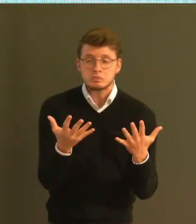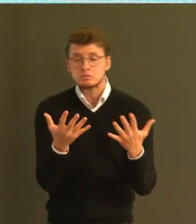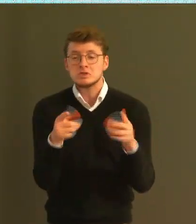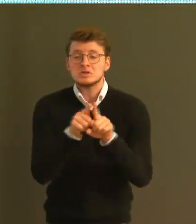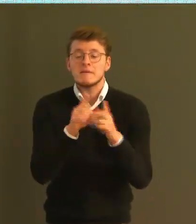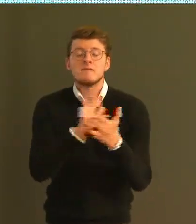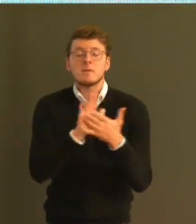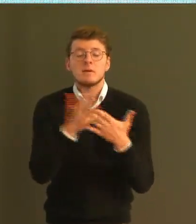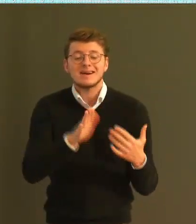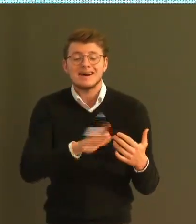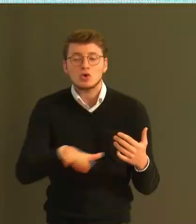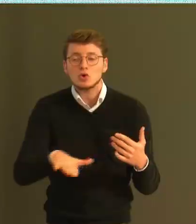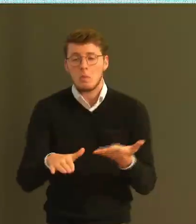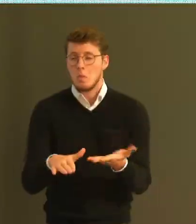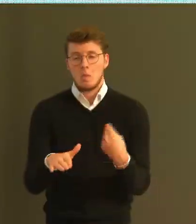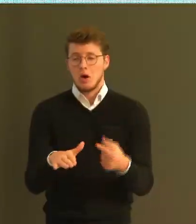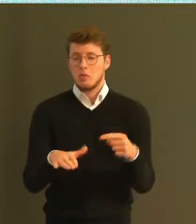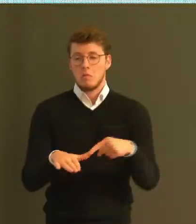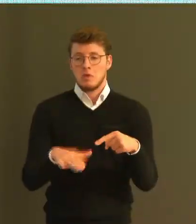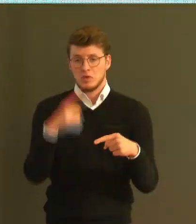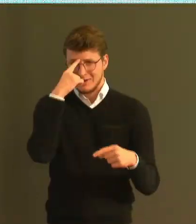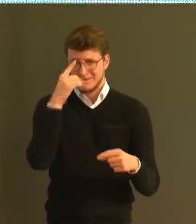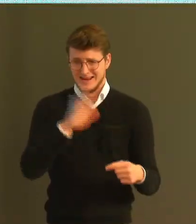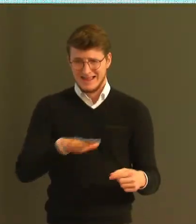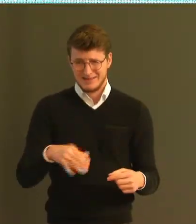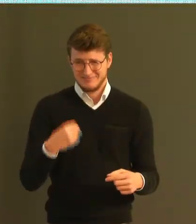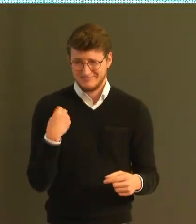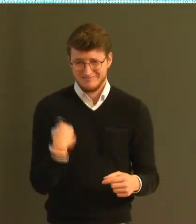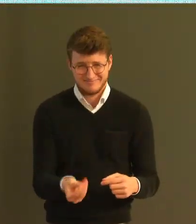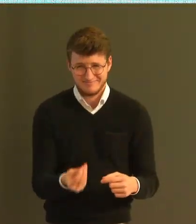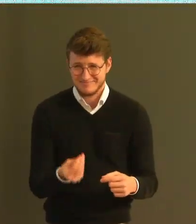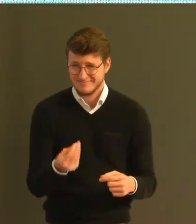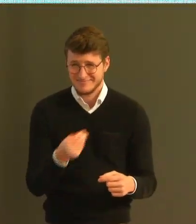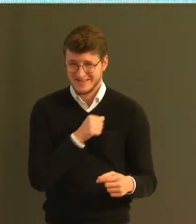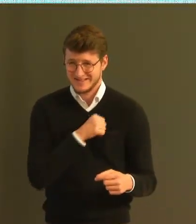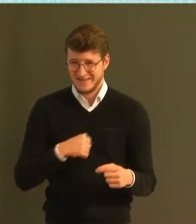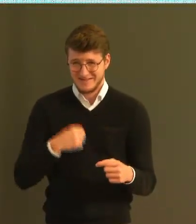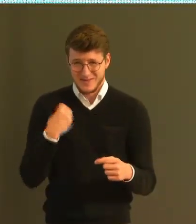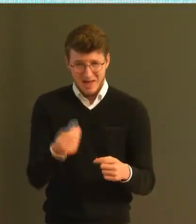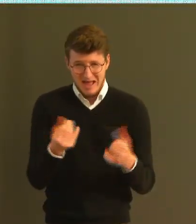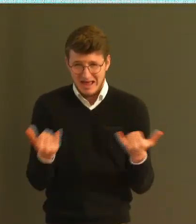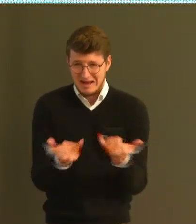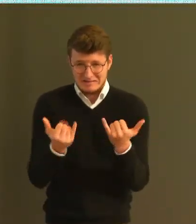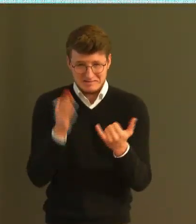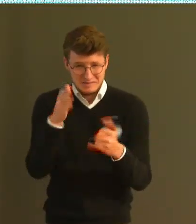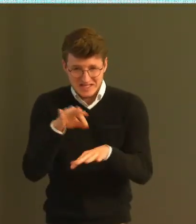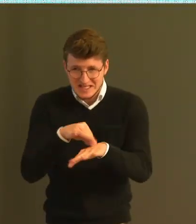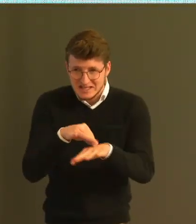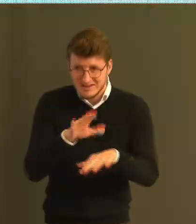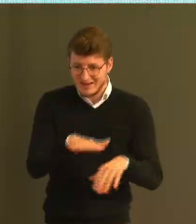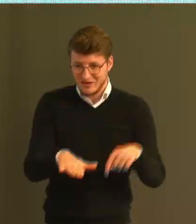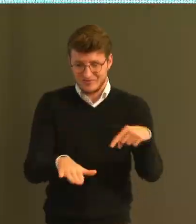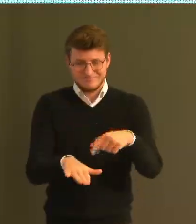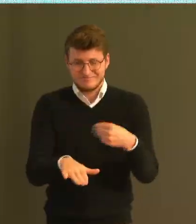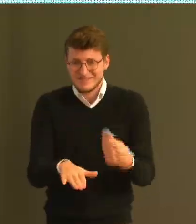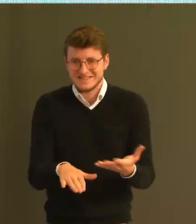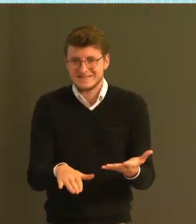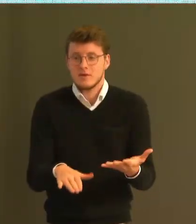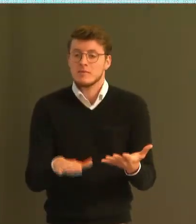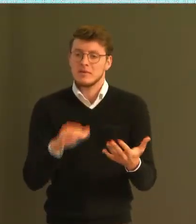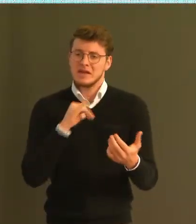d'avant vitres d'autres mr marc et emile victor physique tu me marque nationale aux academy awards